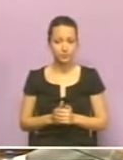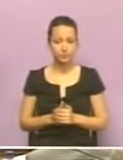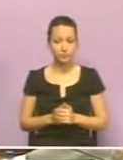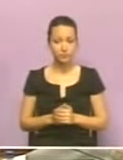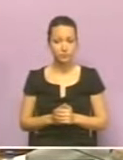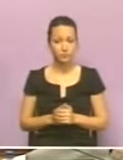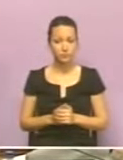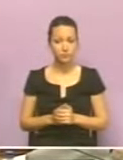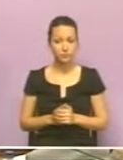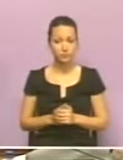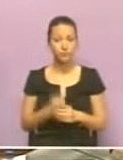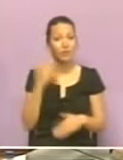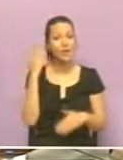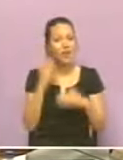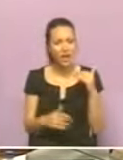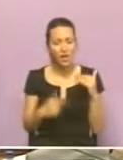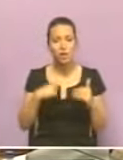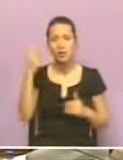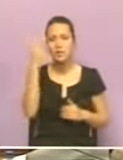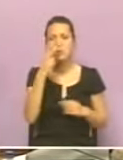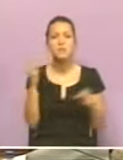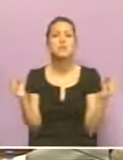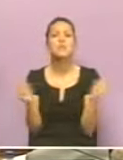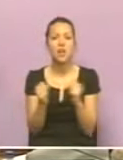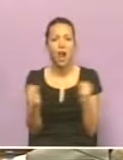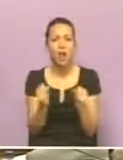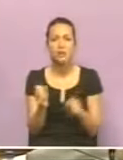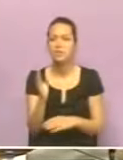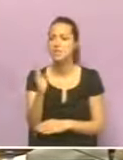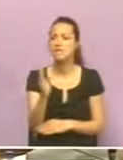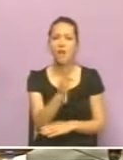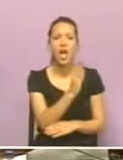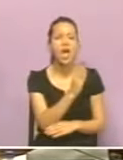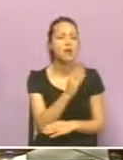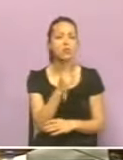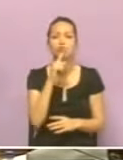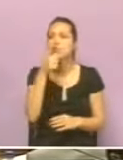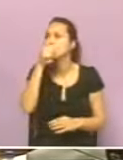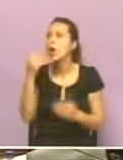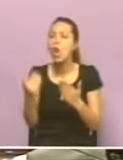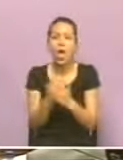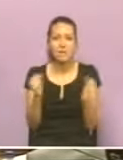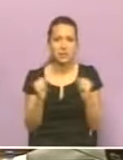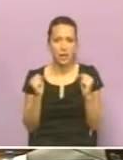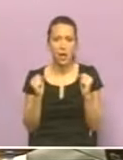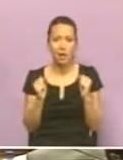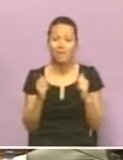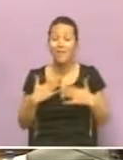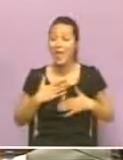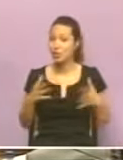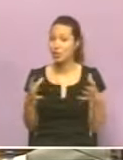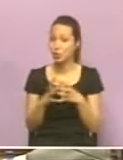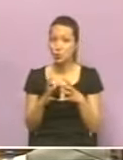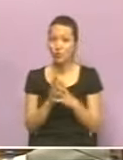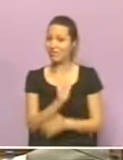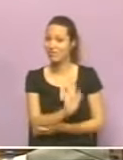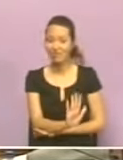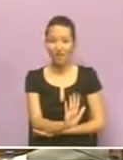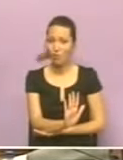Na kraju ja razumem strah od svega što je novo. Dakle, naše društvo je takvo da kada je